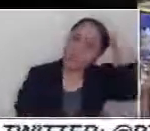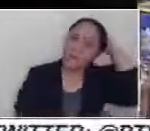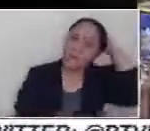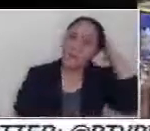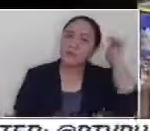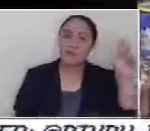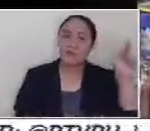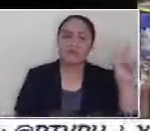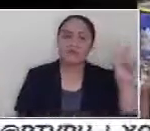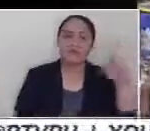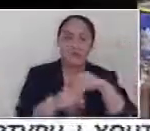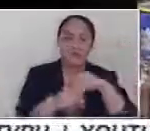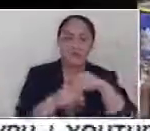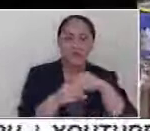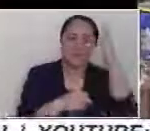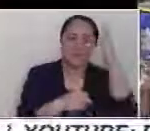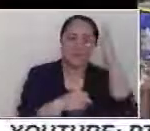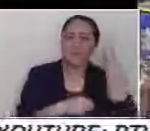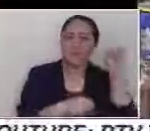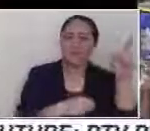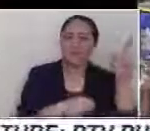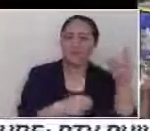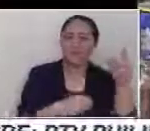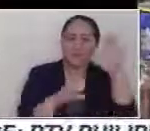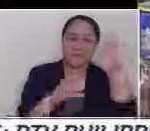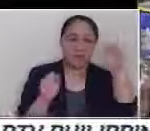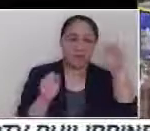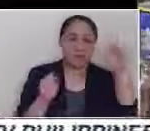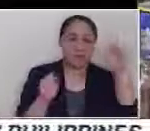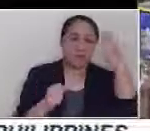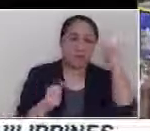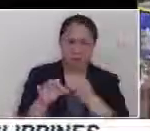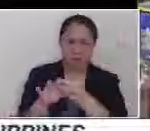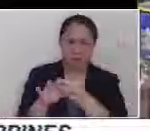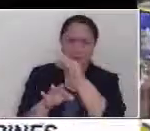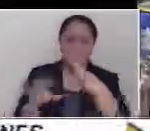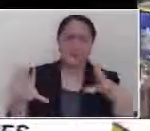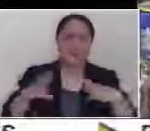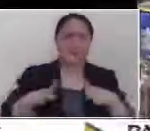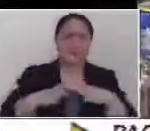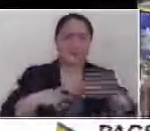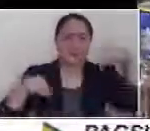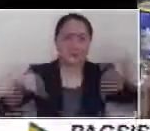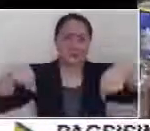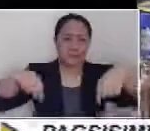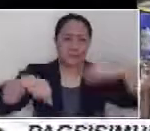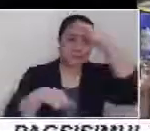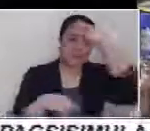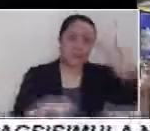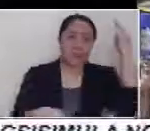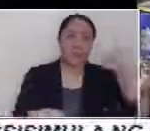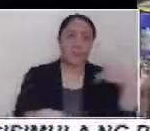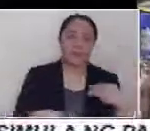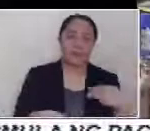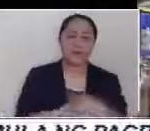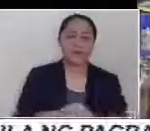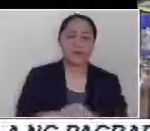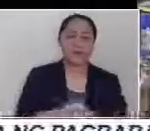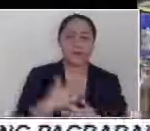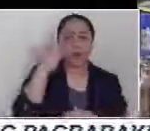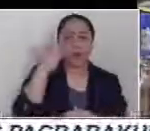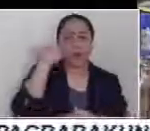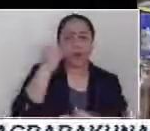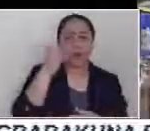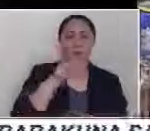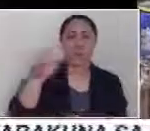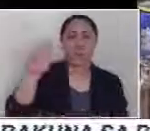nito ang kanyang isang buwang medical leave noong January 11 at na-extend hanggang katapusan ng Pebrero ng 2021.